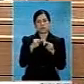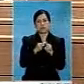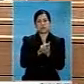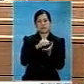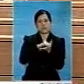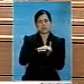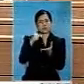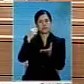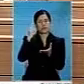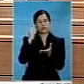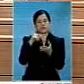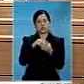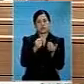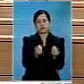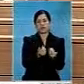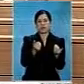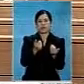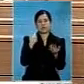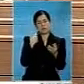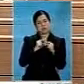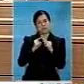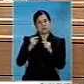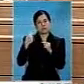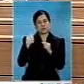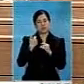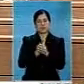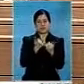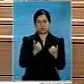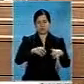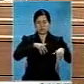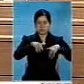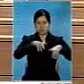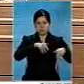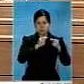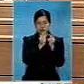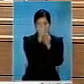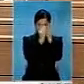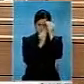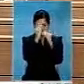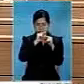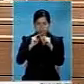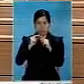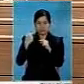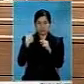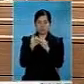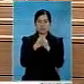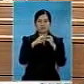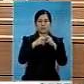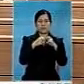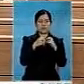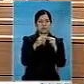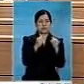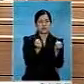ครับวันนี้ประชาชนเขามีโอกาสได้รับการเรียนรู้หลายต่อหลายเรื่องจากการทะเลาะเบาแว้งในบ้านเมืองวิกฤต